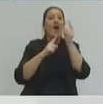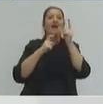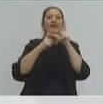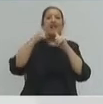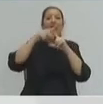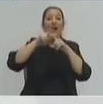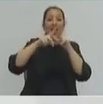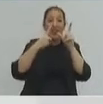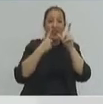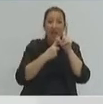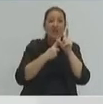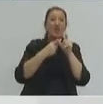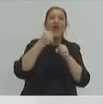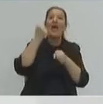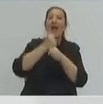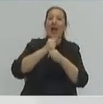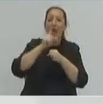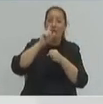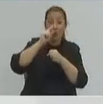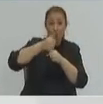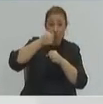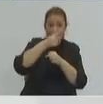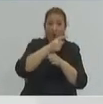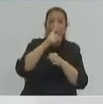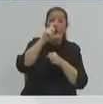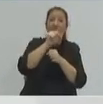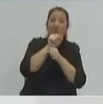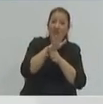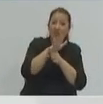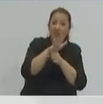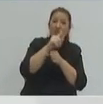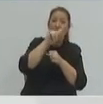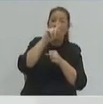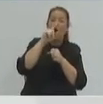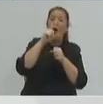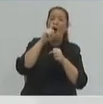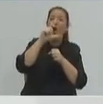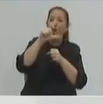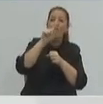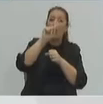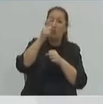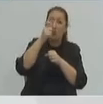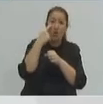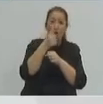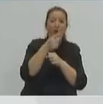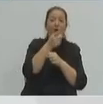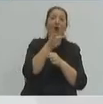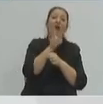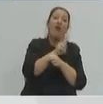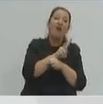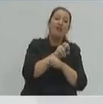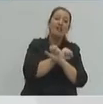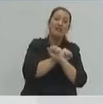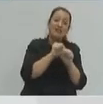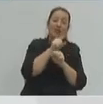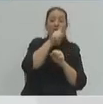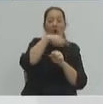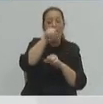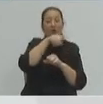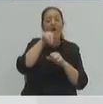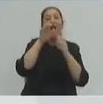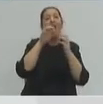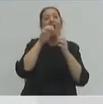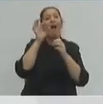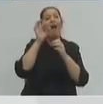Müdürlüğü görevindeyken Covid-19'a yenik düşen Mustafa Canlı'yı rahmetle anıyorum. Kederli ailesine